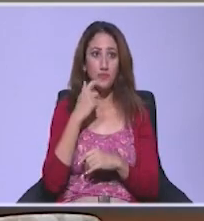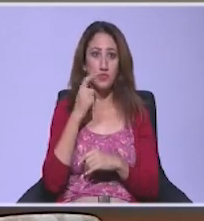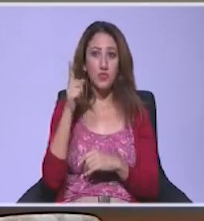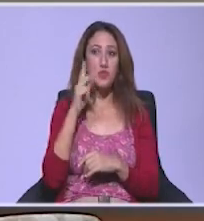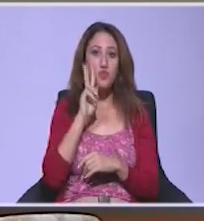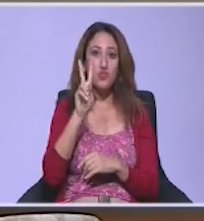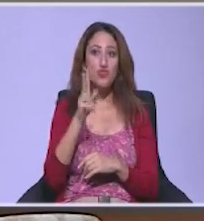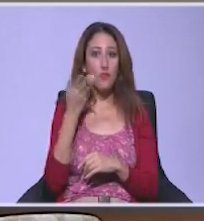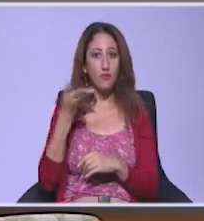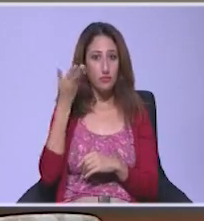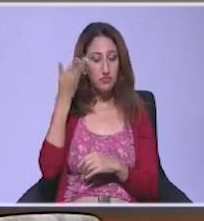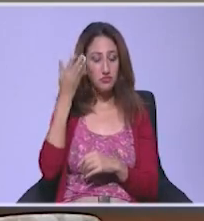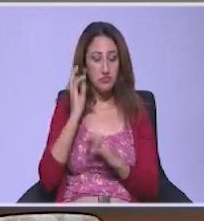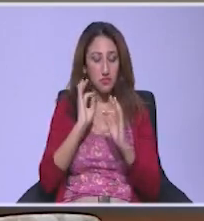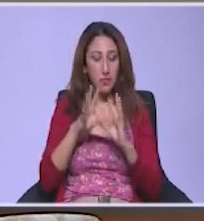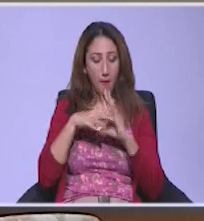اللي جواه.